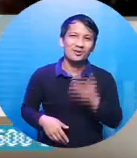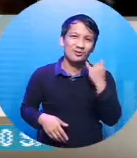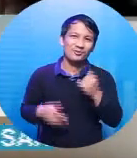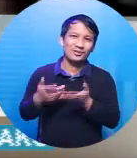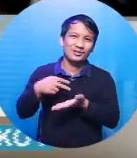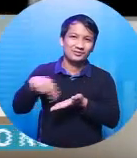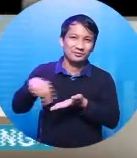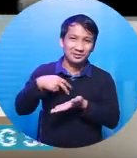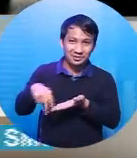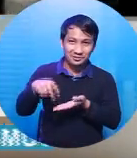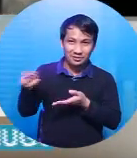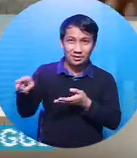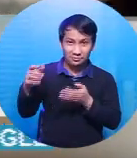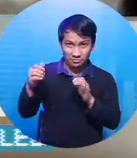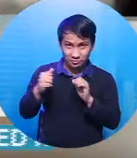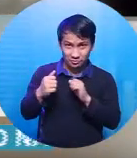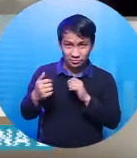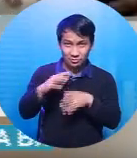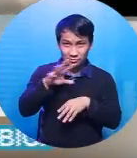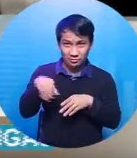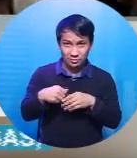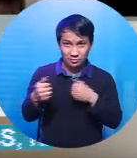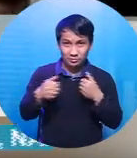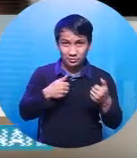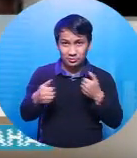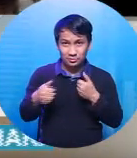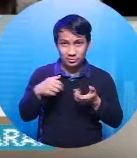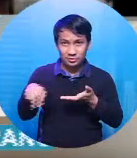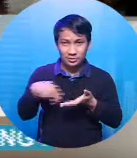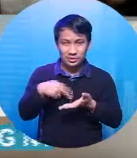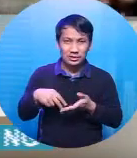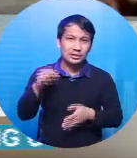sumayaw? Palagi ba kayo sumasali sa mga pa-contest dyan? Sa Leyte?